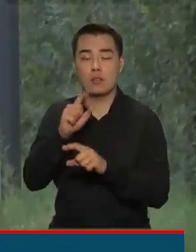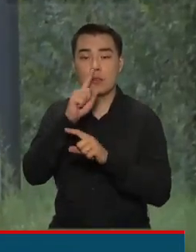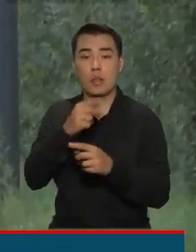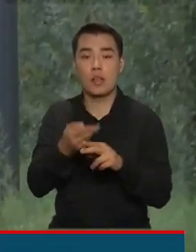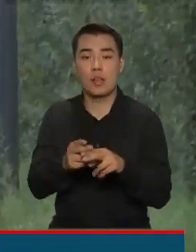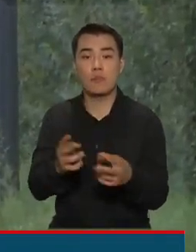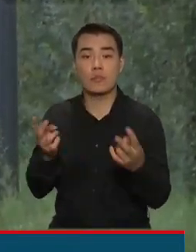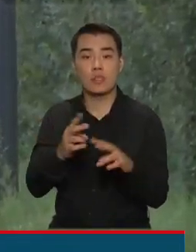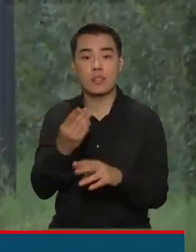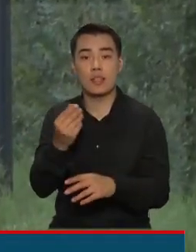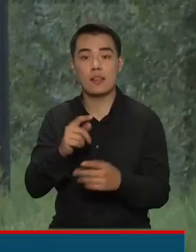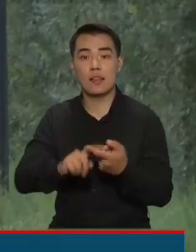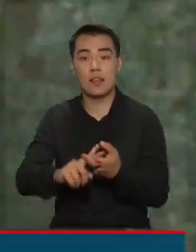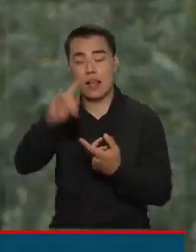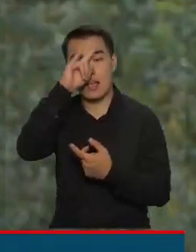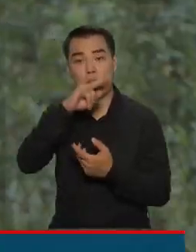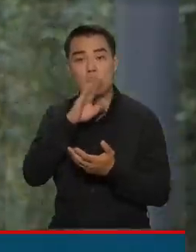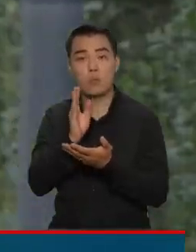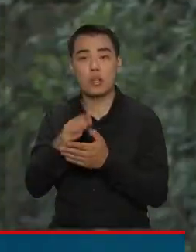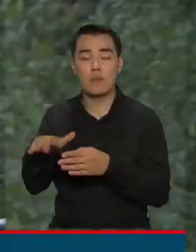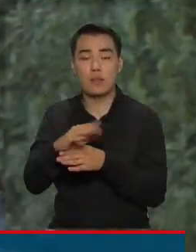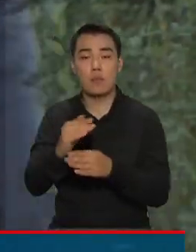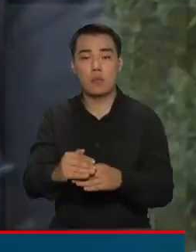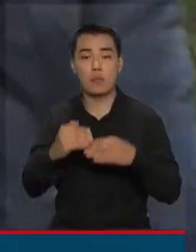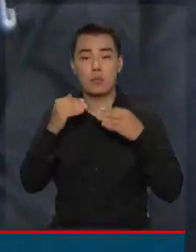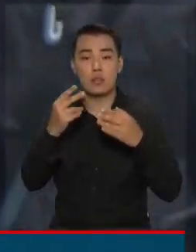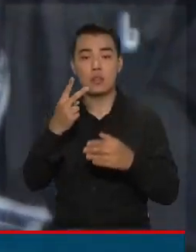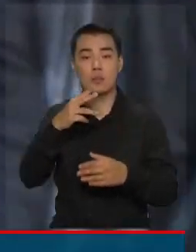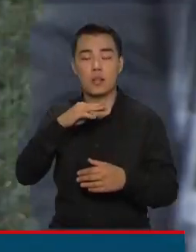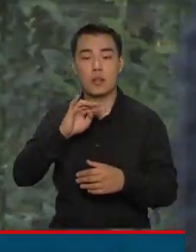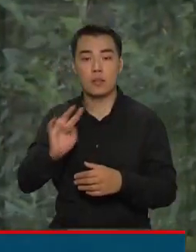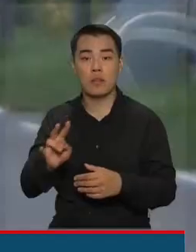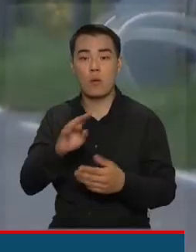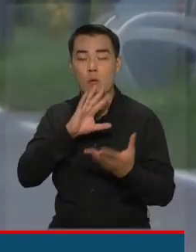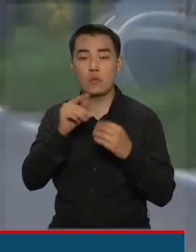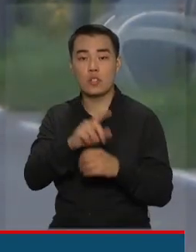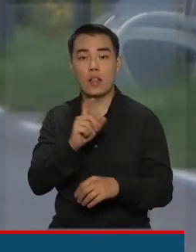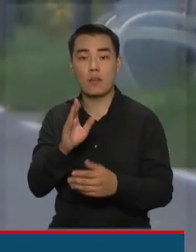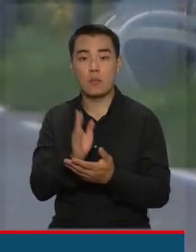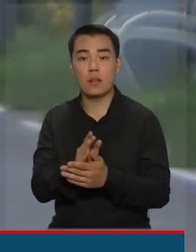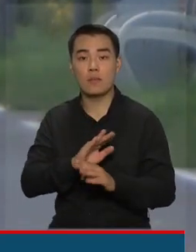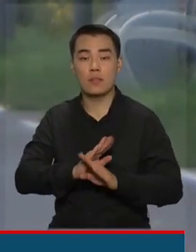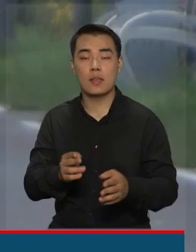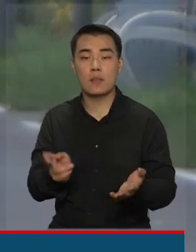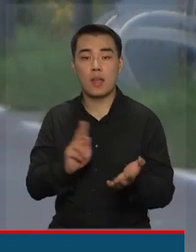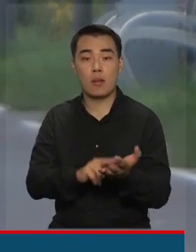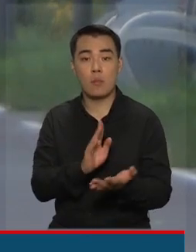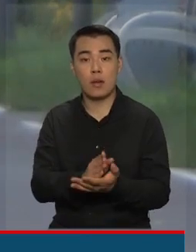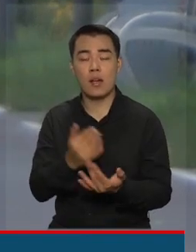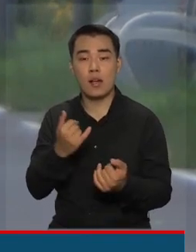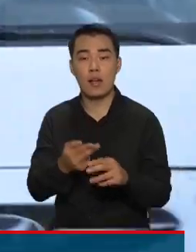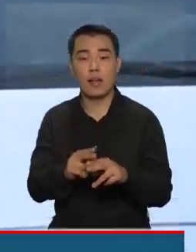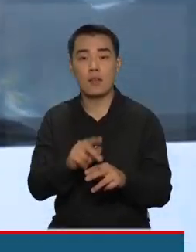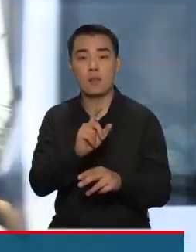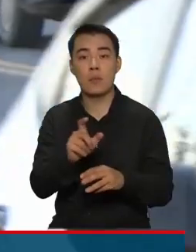укрепить вновь за счет денег казахстанцев. Всего в стране свыше 2,5 миллиона человек, находящихся вне системы. Так вот, их